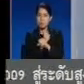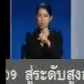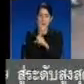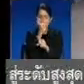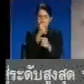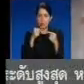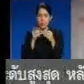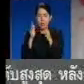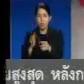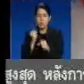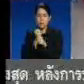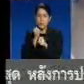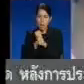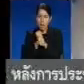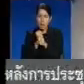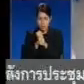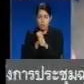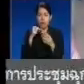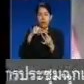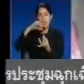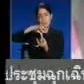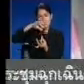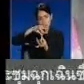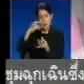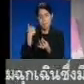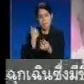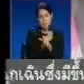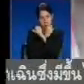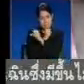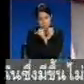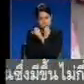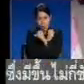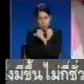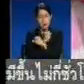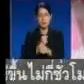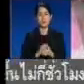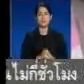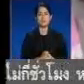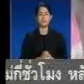ที่ที่เกี่ยวข้องของเทศบาลเมืองสวนขโลกได้พยายามควบคุมการระบาดของโรคอย่างเต็มที